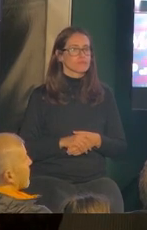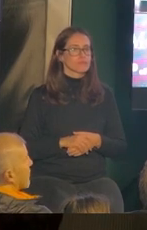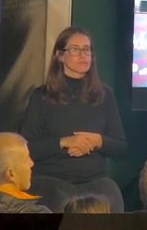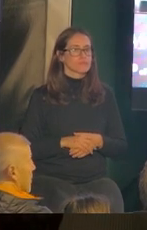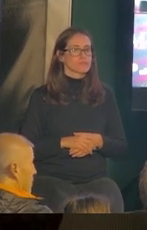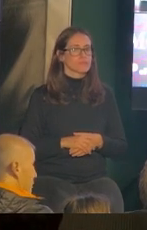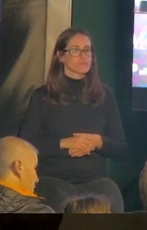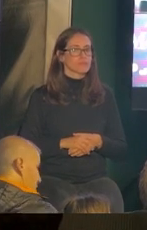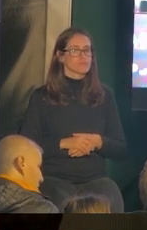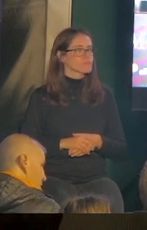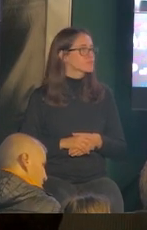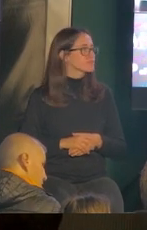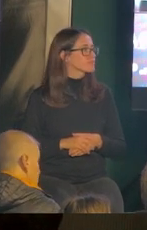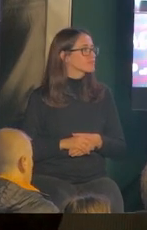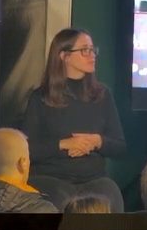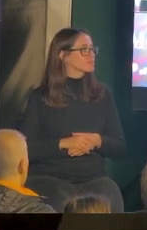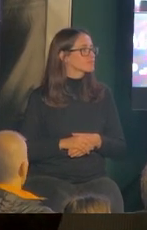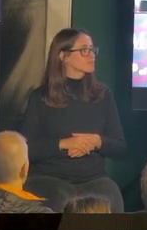No, però jo.